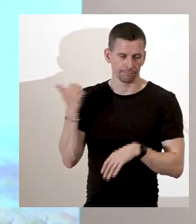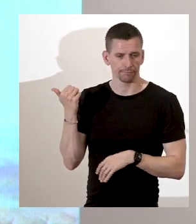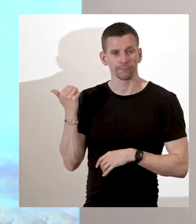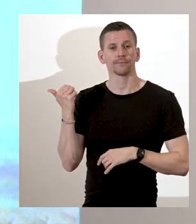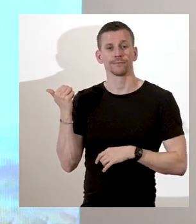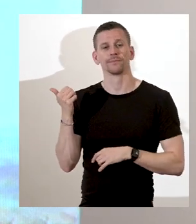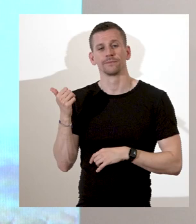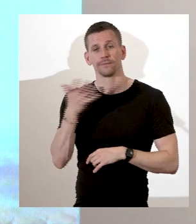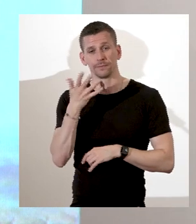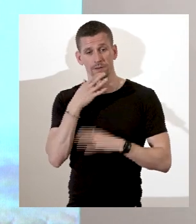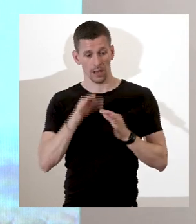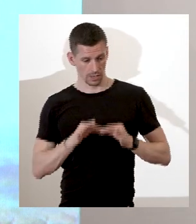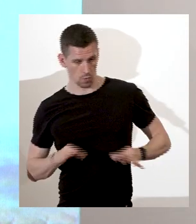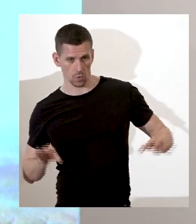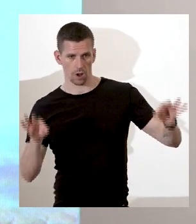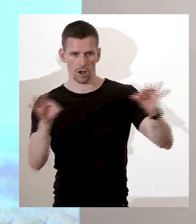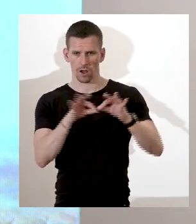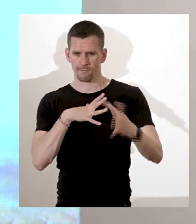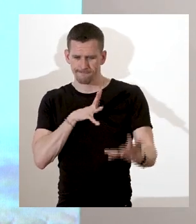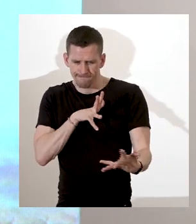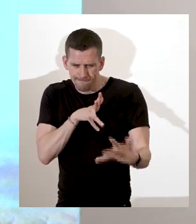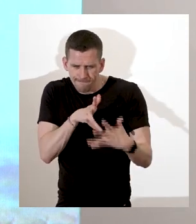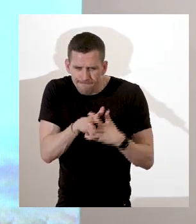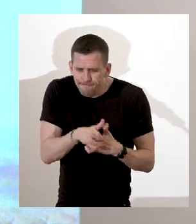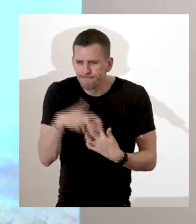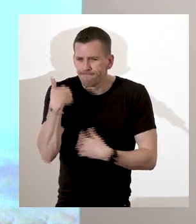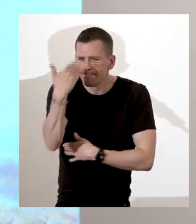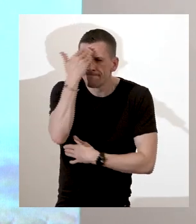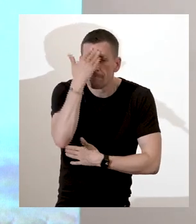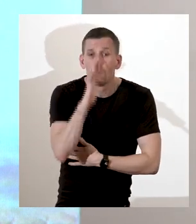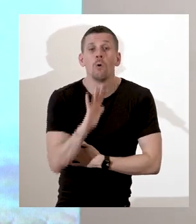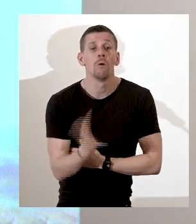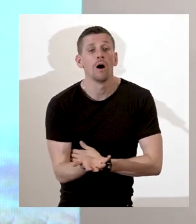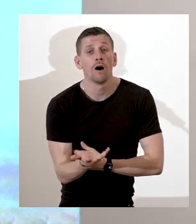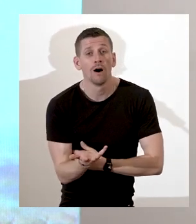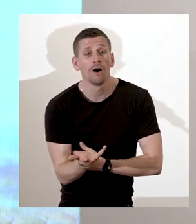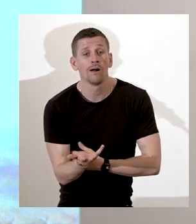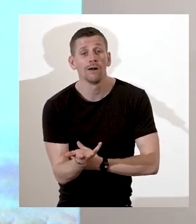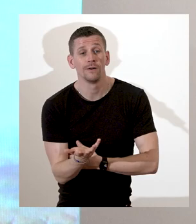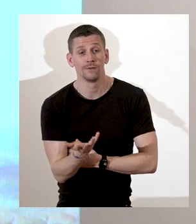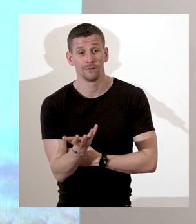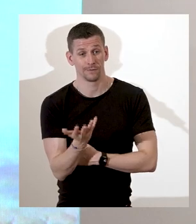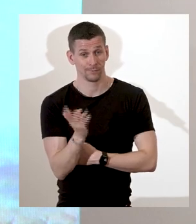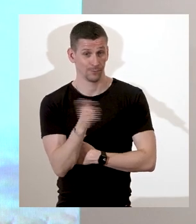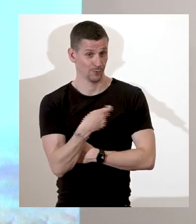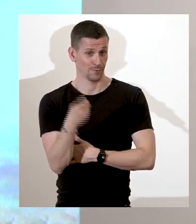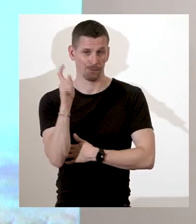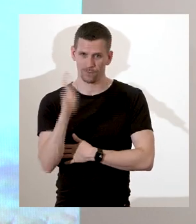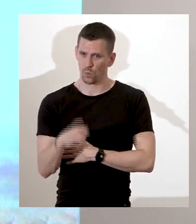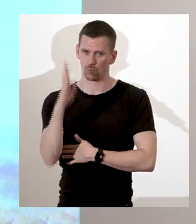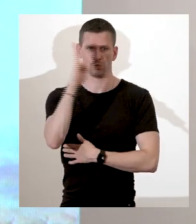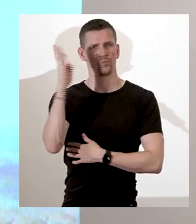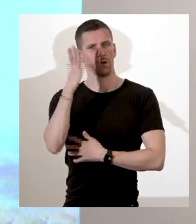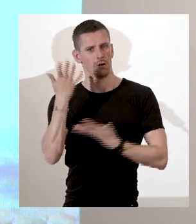nations, qui est connu en français sous le titre de « Réformes nécessaires aux États musulmans », puisque c'est un